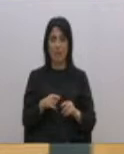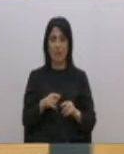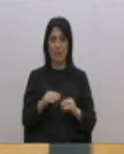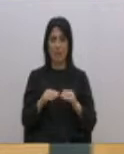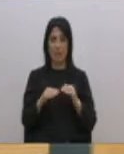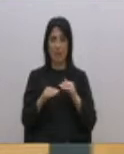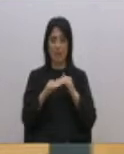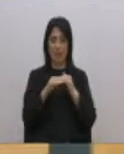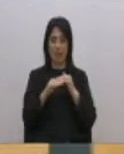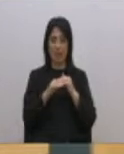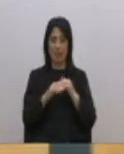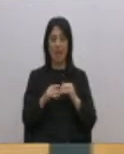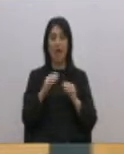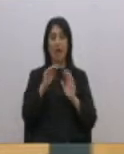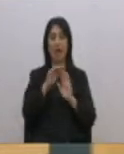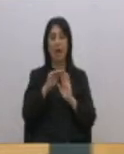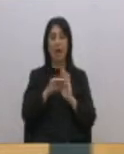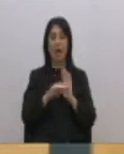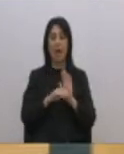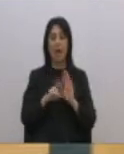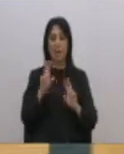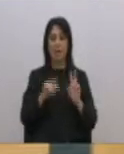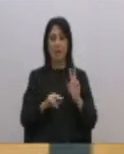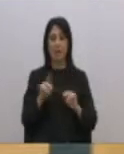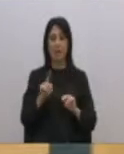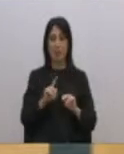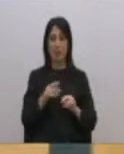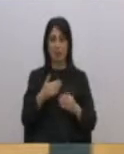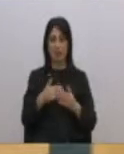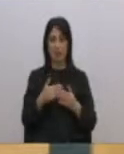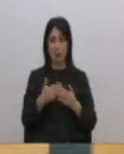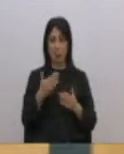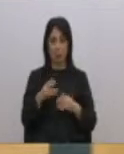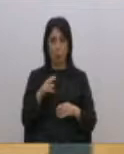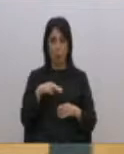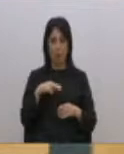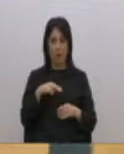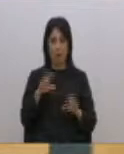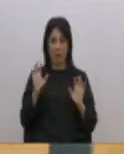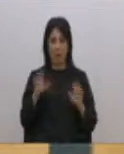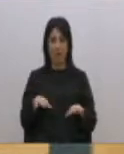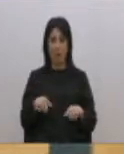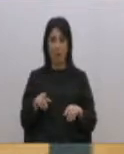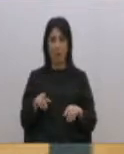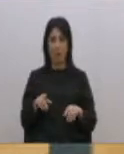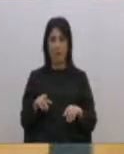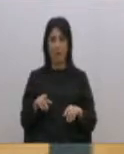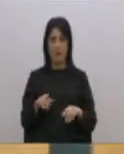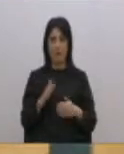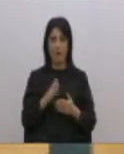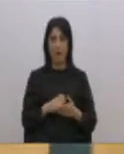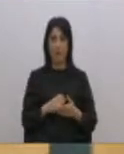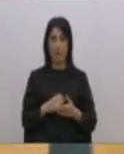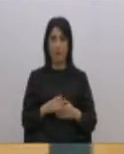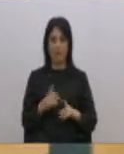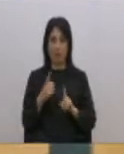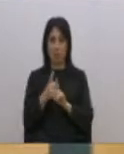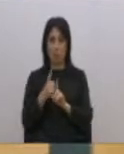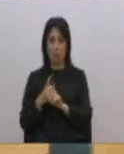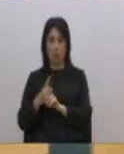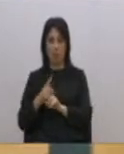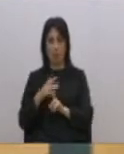თორე თვითონ რეგლამენტი ითვალისწინებს რომ თქვა თუ პარლამენტის თავმჯდომარეს ყავს